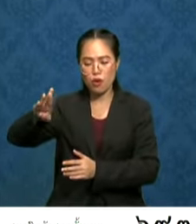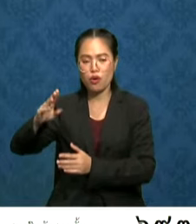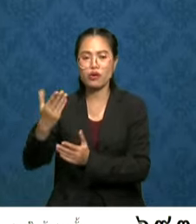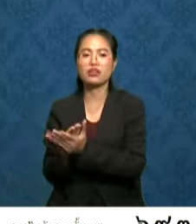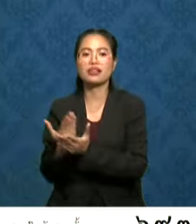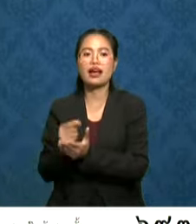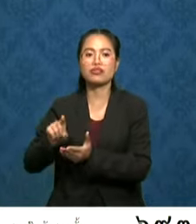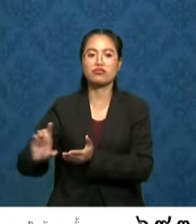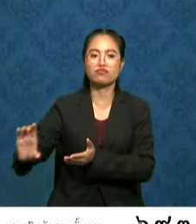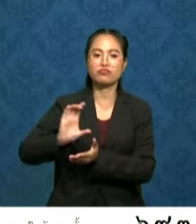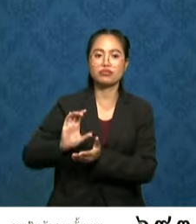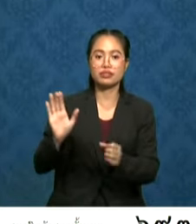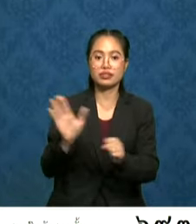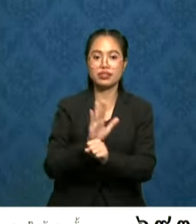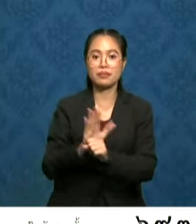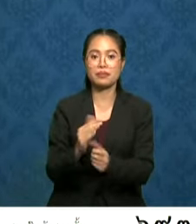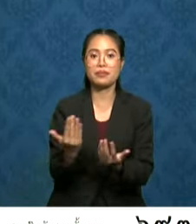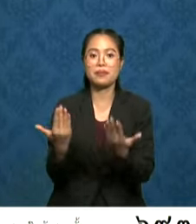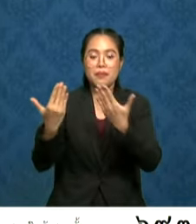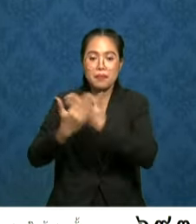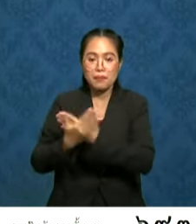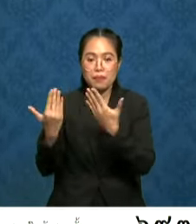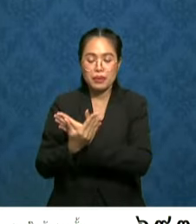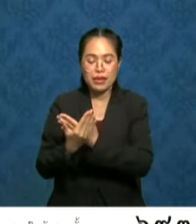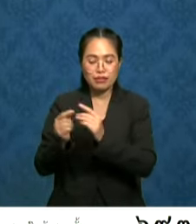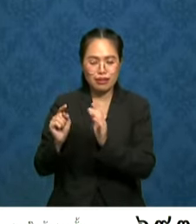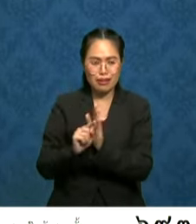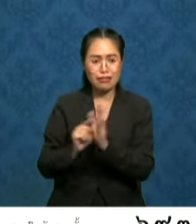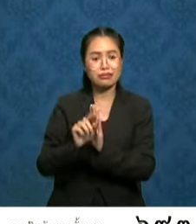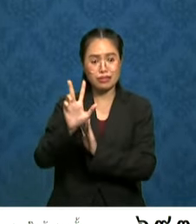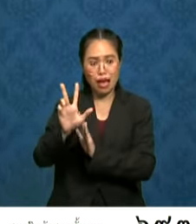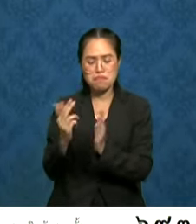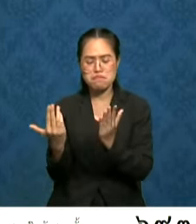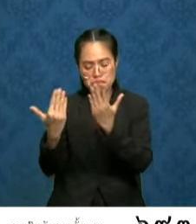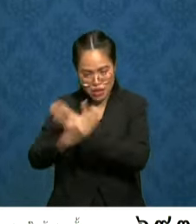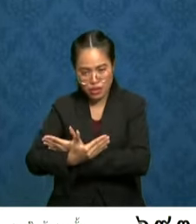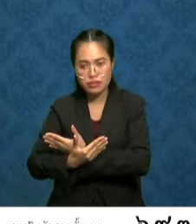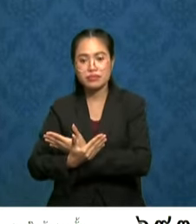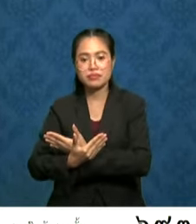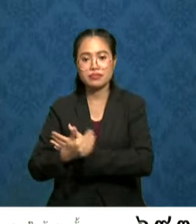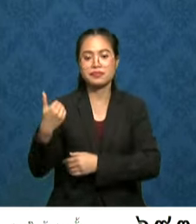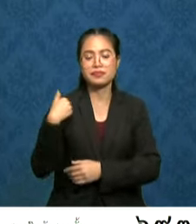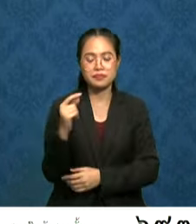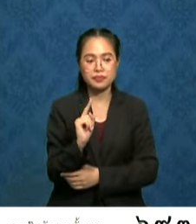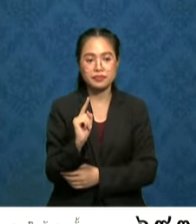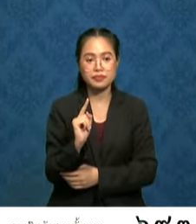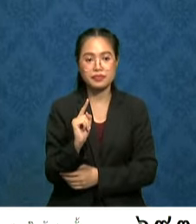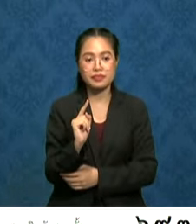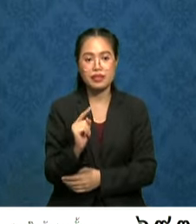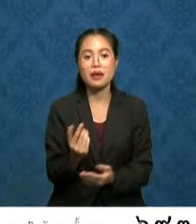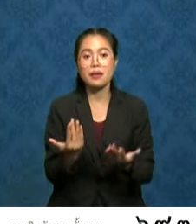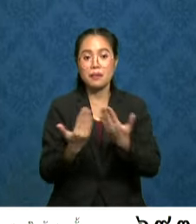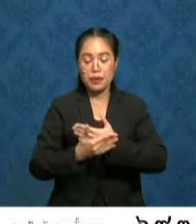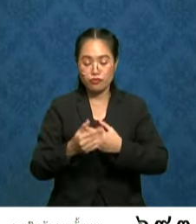ไว้เต็มจำนวนนะคะก็เลยเปลี่ยนรอบที่ 3นะคะเอิเปลี่ยนรอบที่ 3นะคะก็คือเป็นการที่มีการ